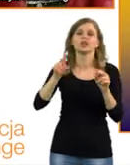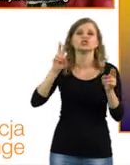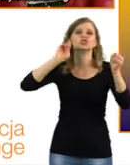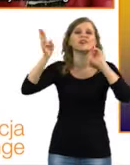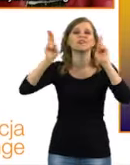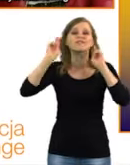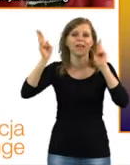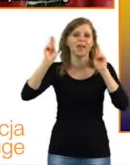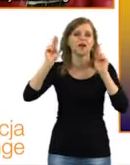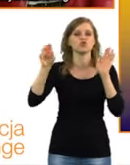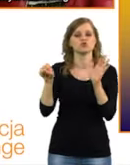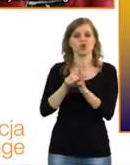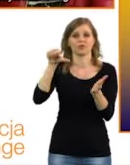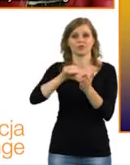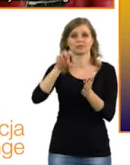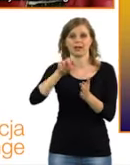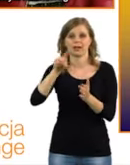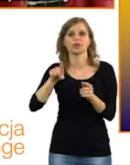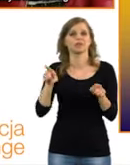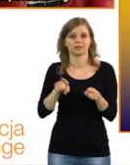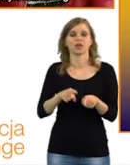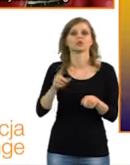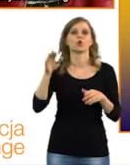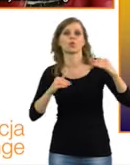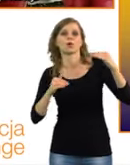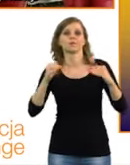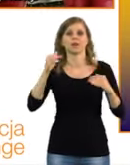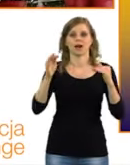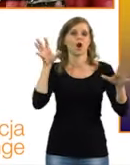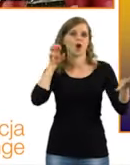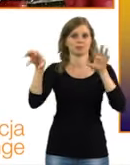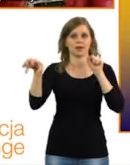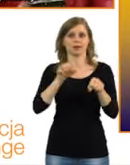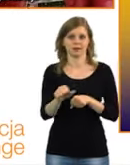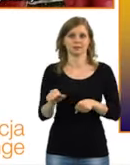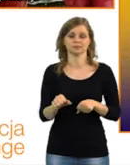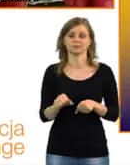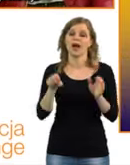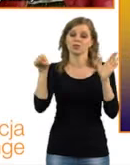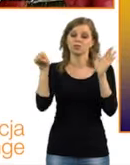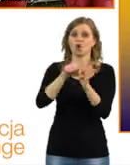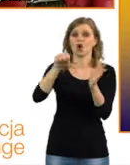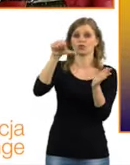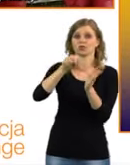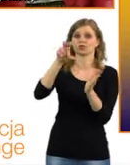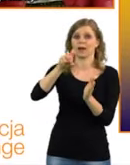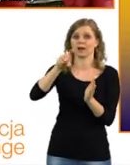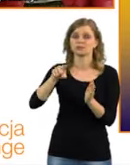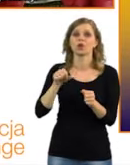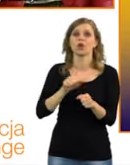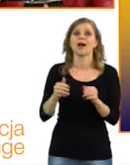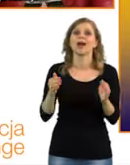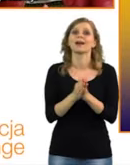dźwięki odbierane do 1000 Hz również są przez zmysł równowagi. A do 1000 Hz to